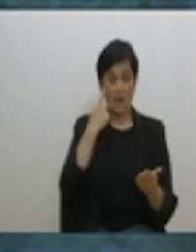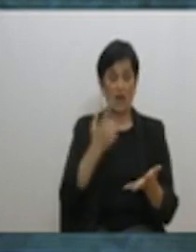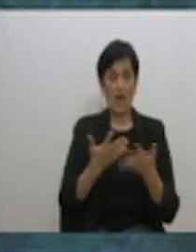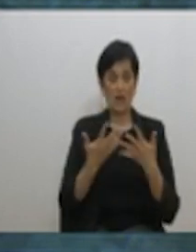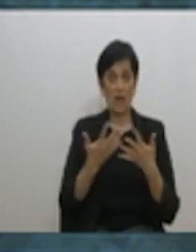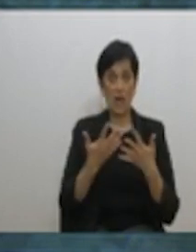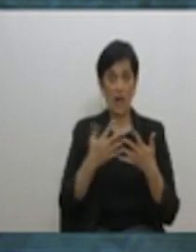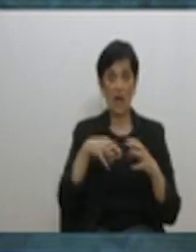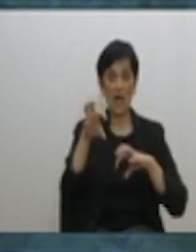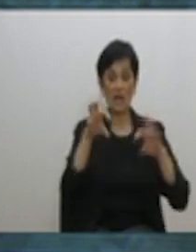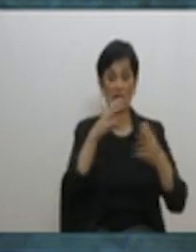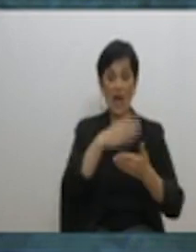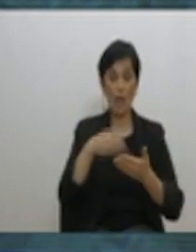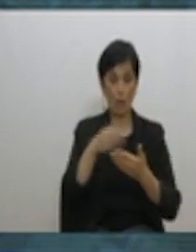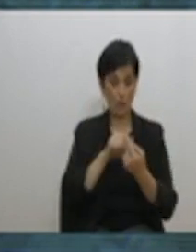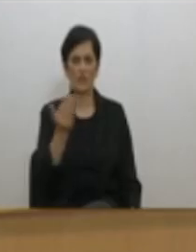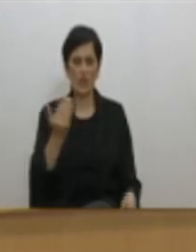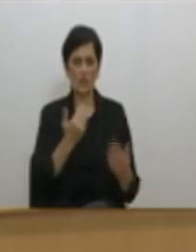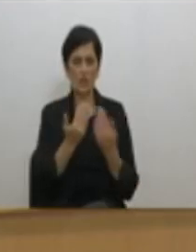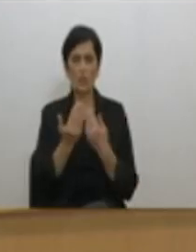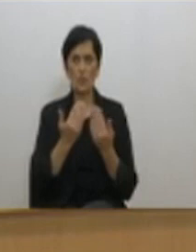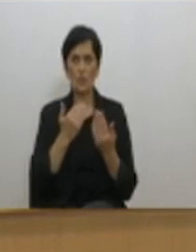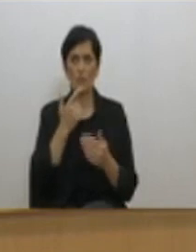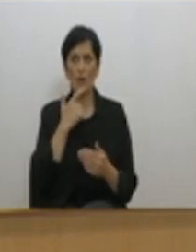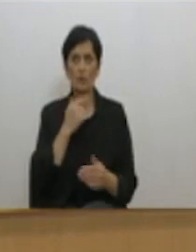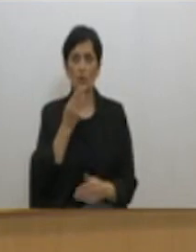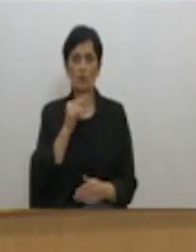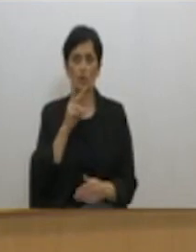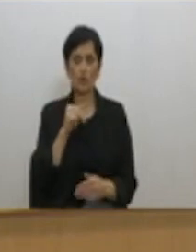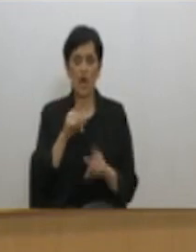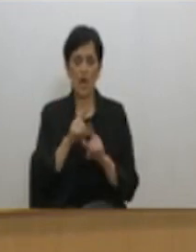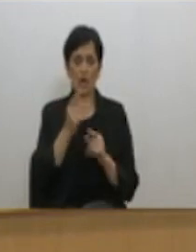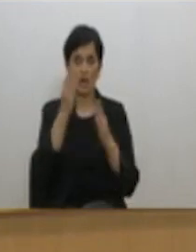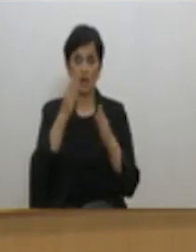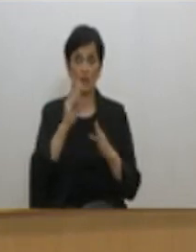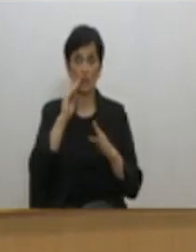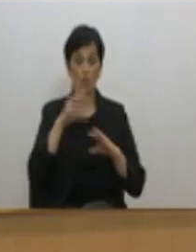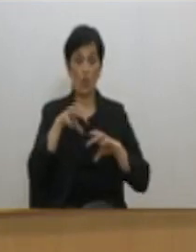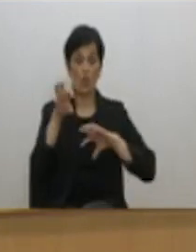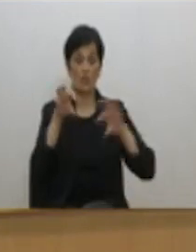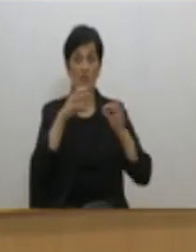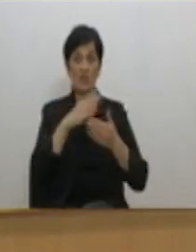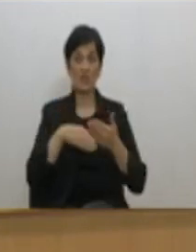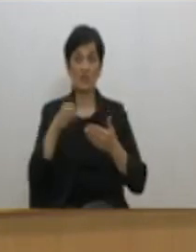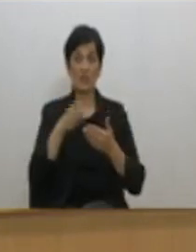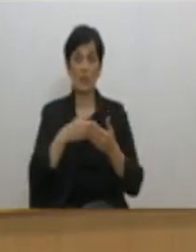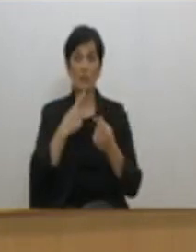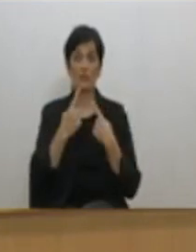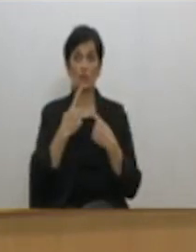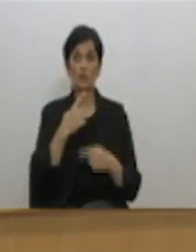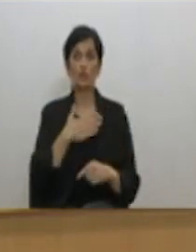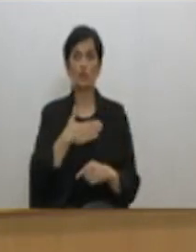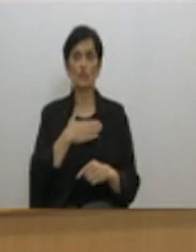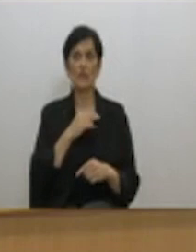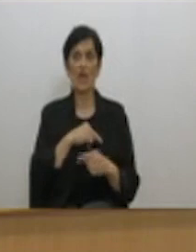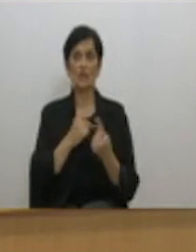ასაგებია. ანუ დეპოლარიზაციის წინააღმდეგ ხართ, მიხვდით. ბატონ შალვა, თქვენს, როდესაც დეპოლარიზაციაზე საუბრობთ და ჩვენი